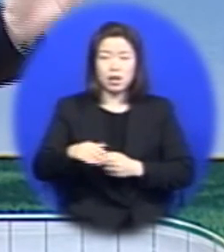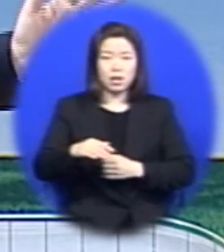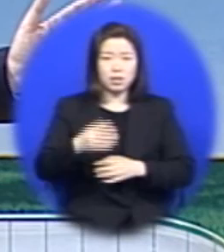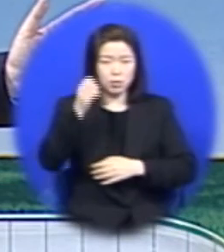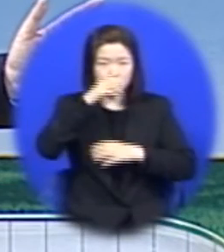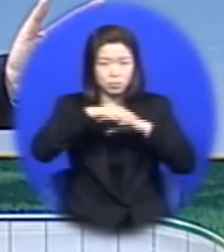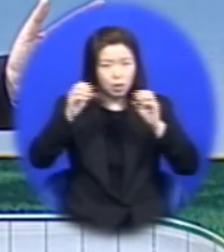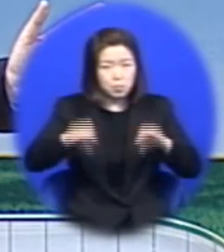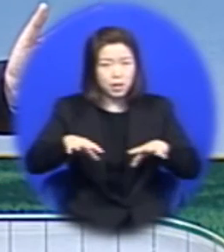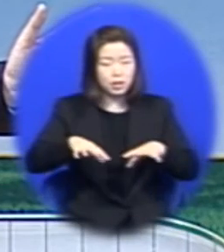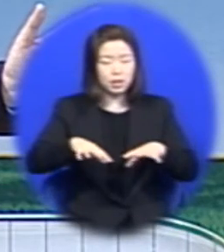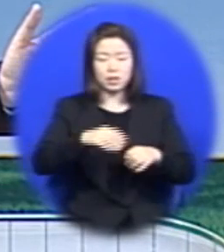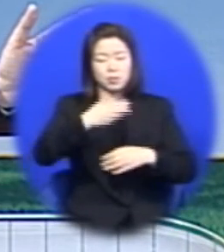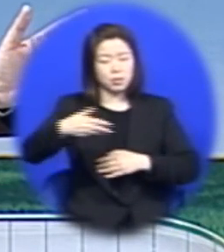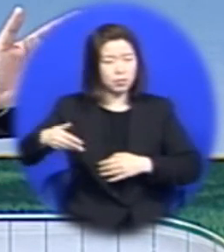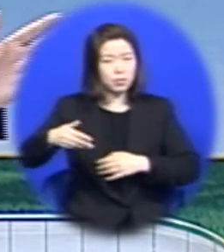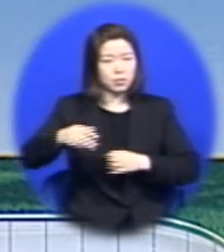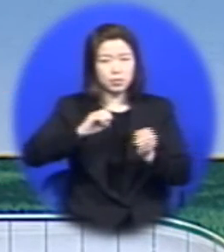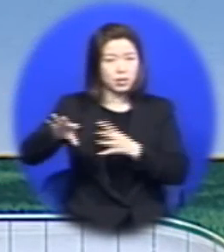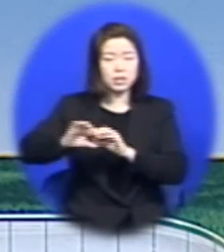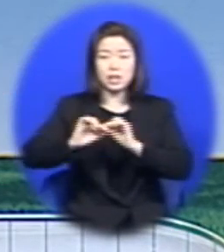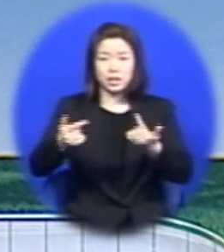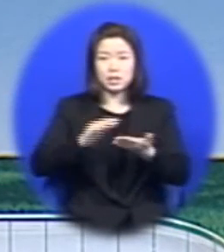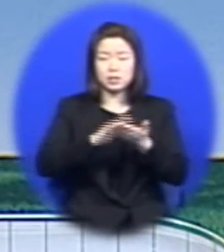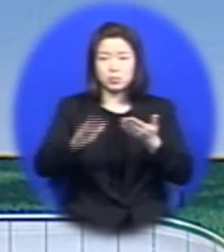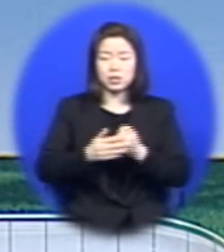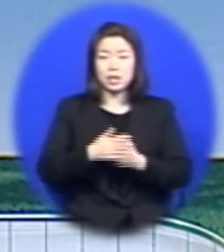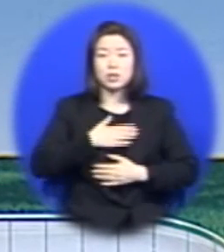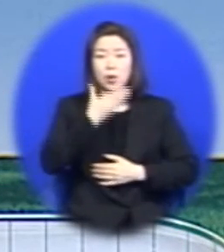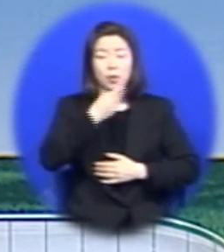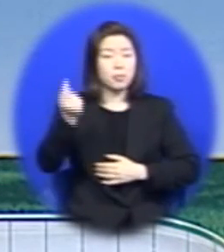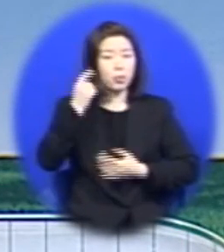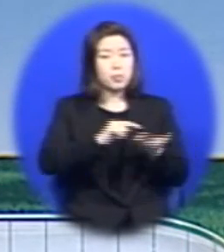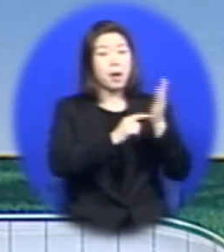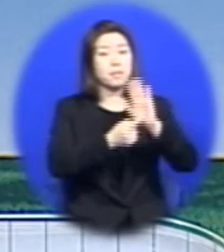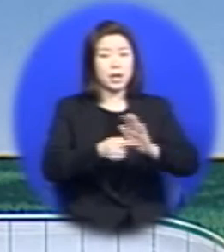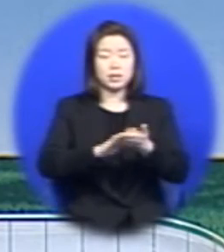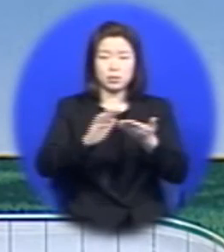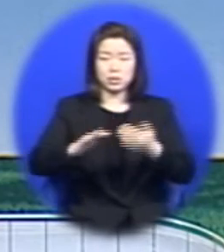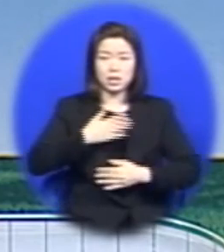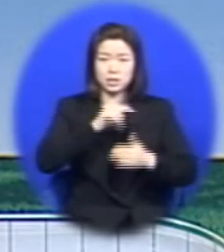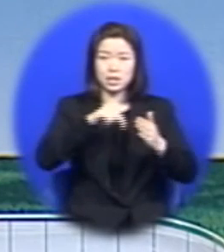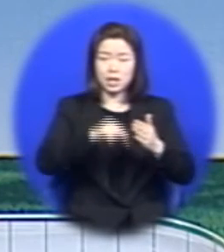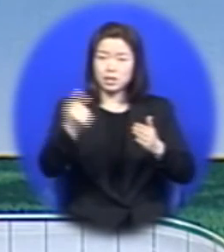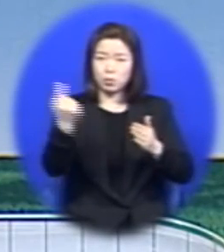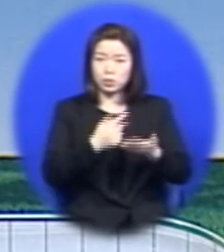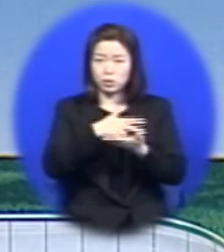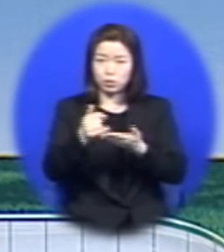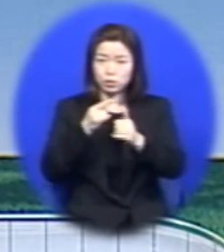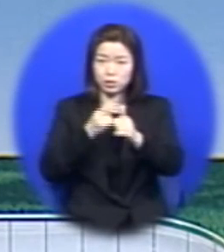허투루하게 흘려보내지 않겠습니다. 저는 이제 복음에 반응하겠습니다. 제 안에 오신 주님께